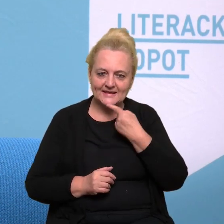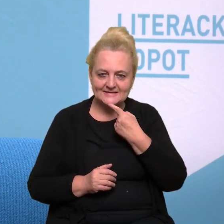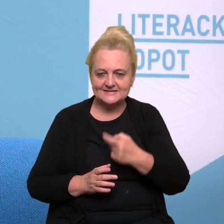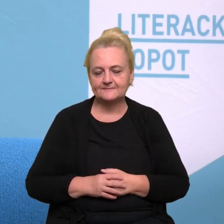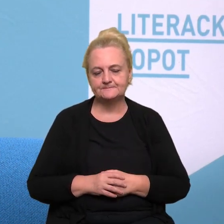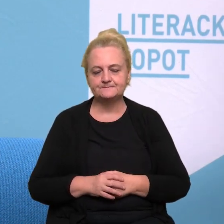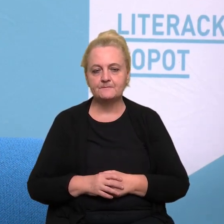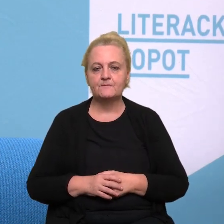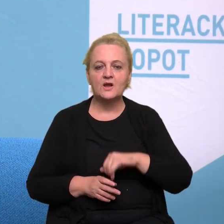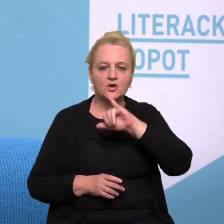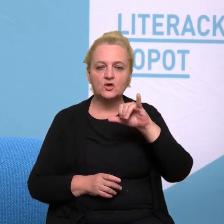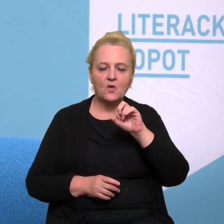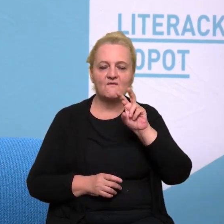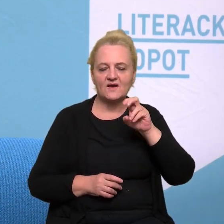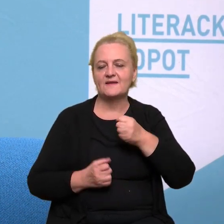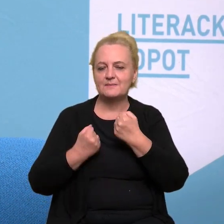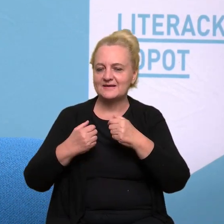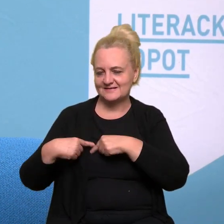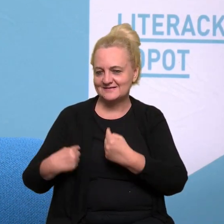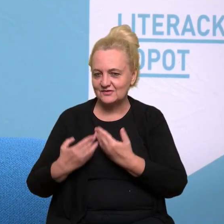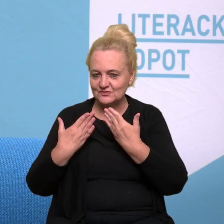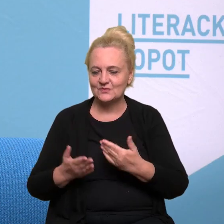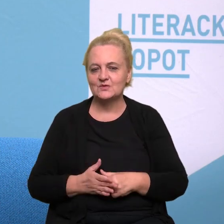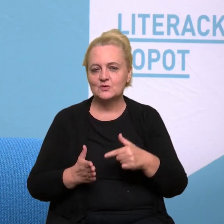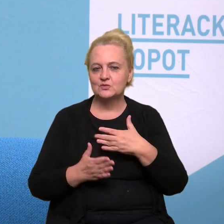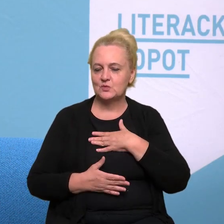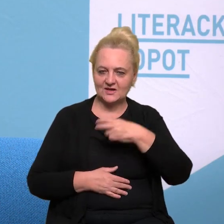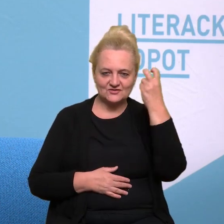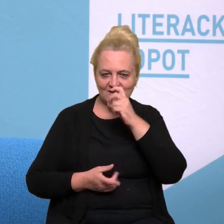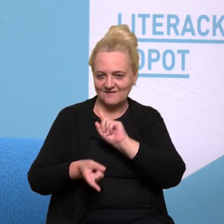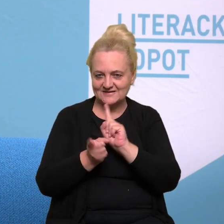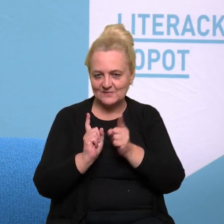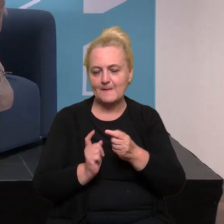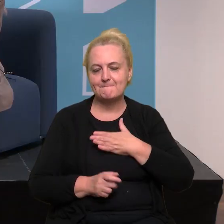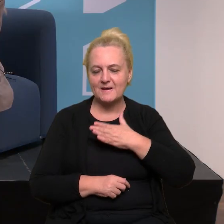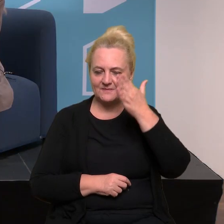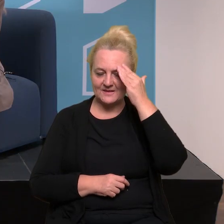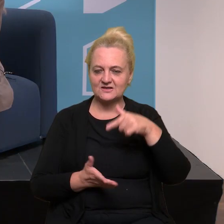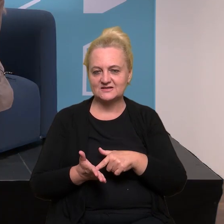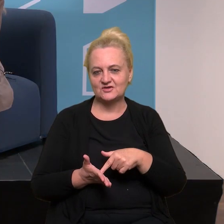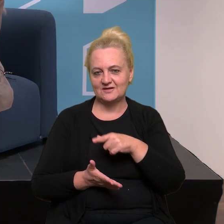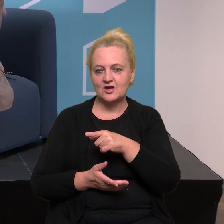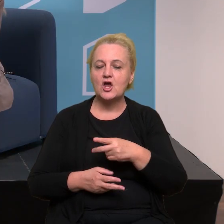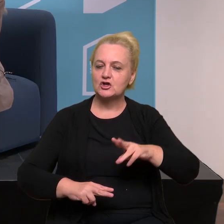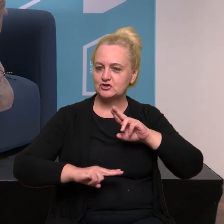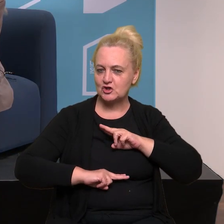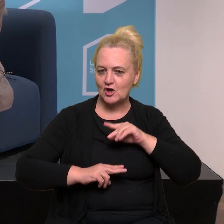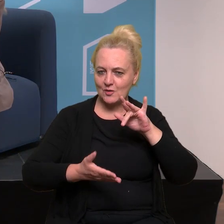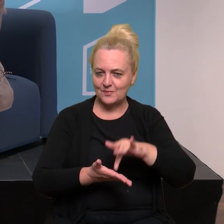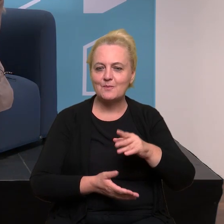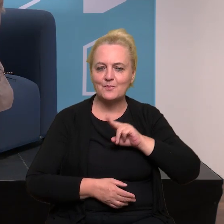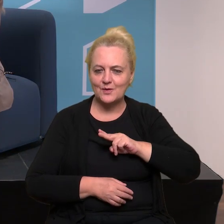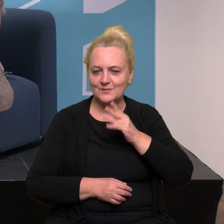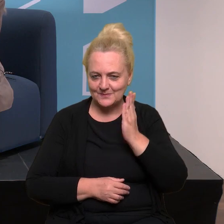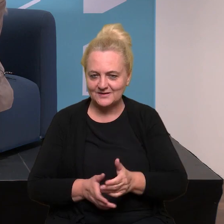niemieckojęzycznej. Jovanna, bardzo serdecznie Ci dziękuję. Wydaje mi się, że to było przeciekawe spotkanie i mam nadzieję, że będzie Ci się w Sopocie